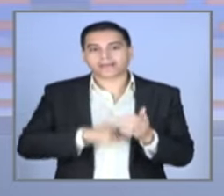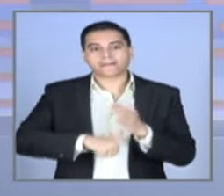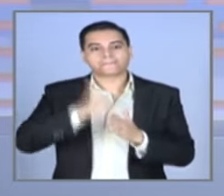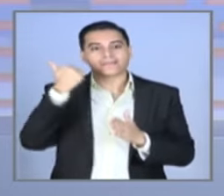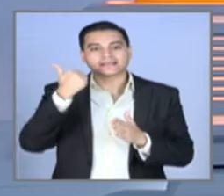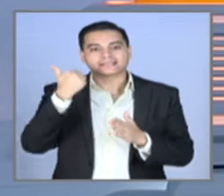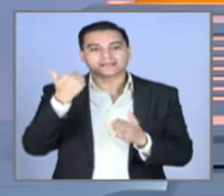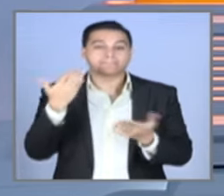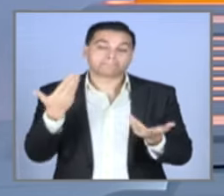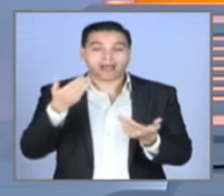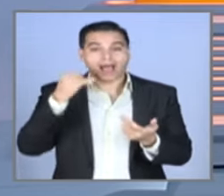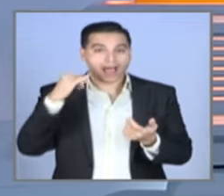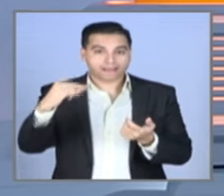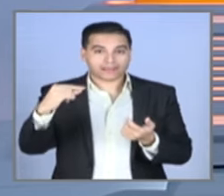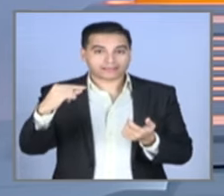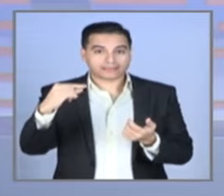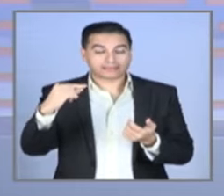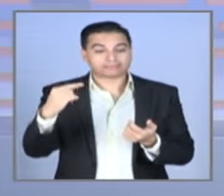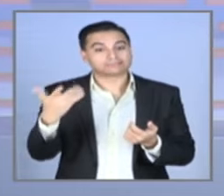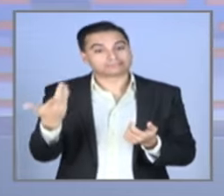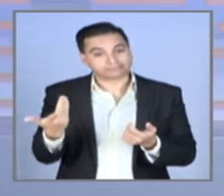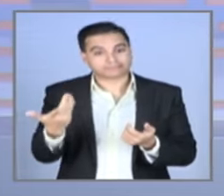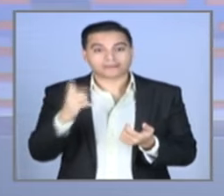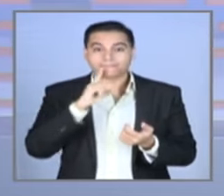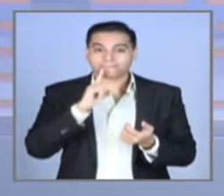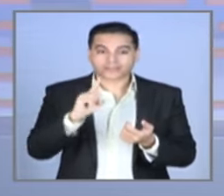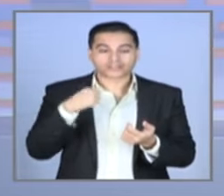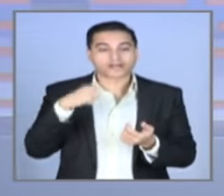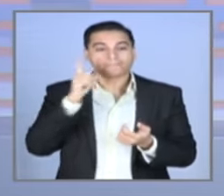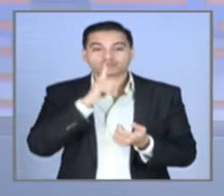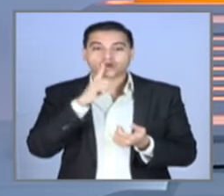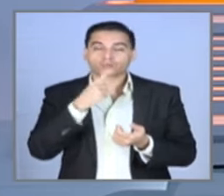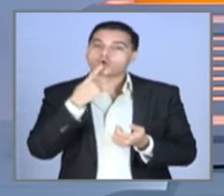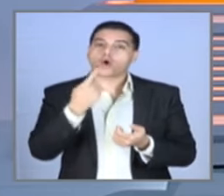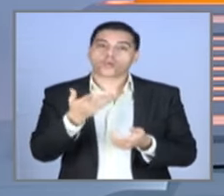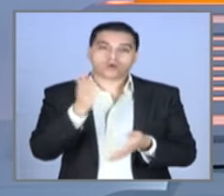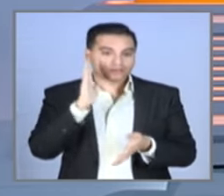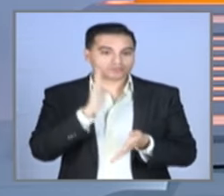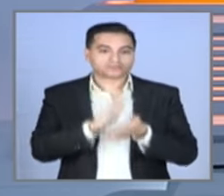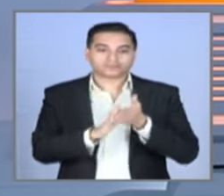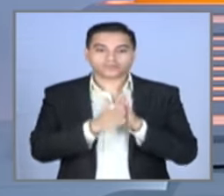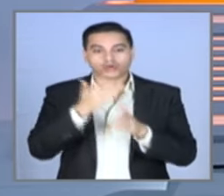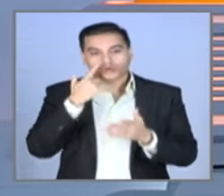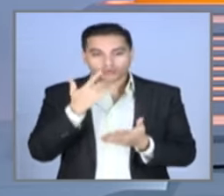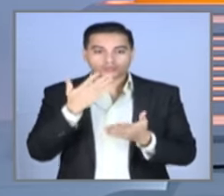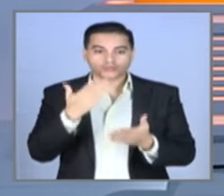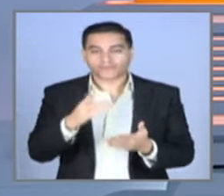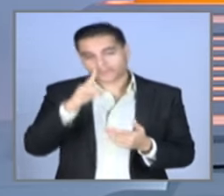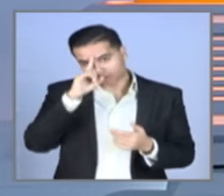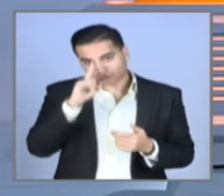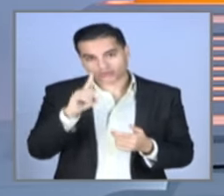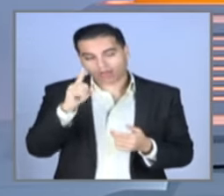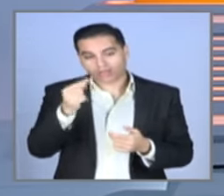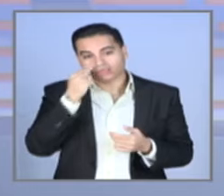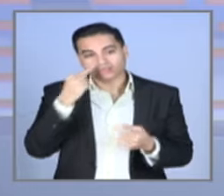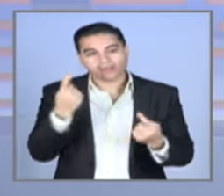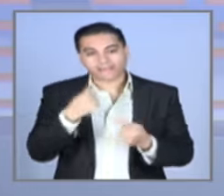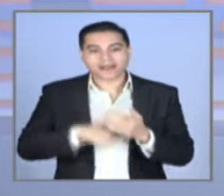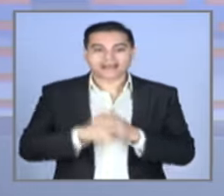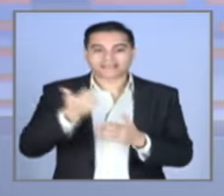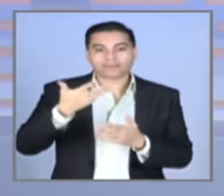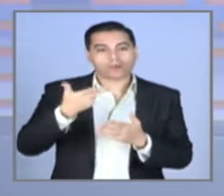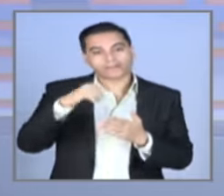احمد. تمام. احمد. بس مش عايز اقول برضه، بس احمد. هو بيكسبوني برضه كتير يعني، فده طبيعي، نكسب